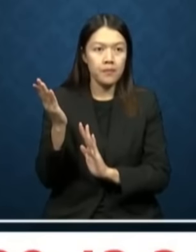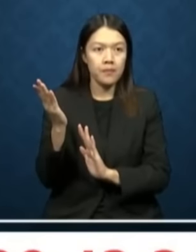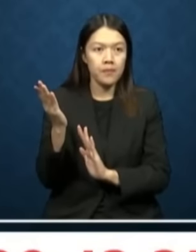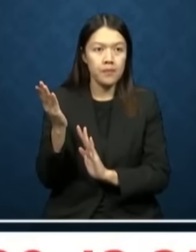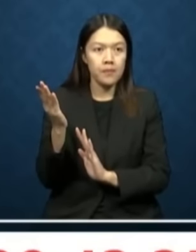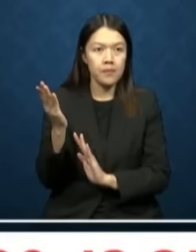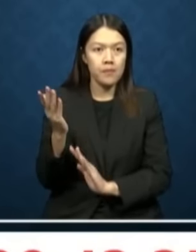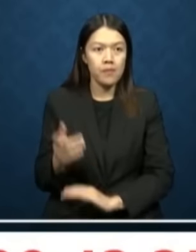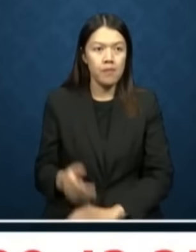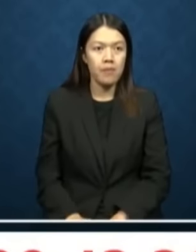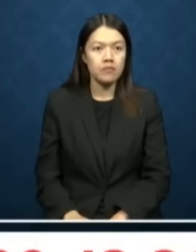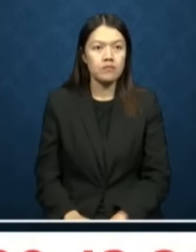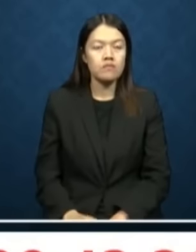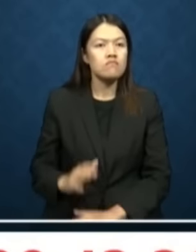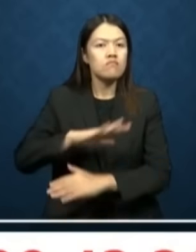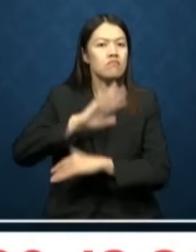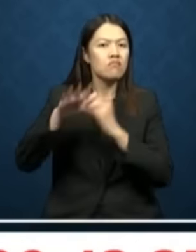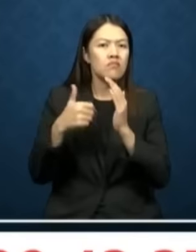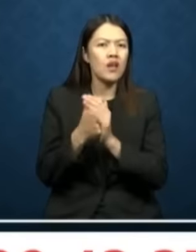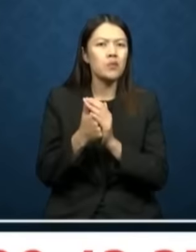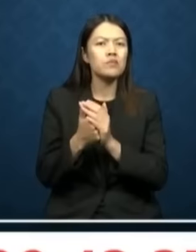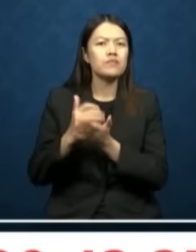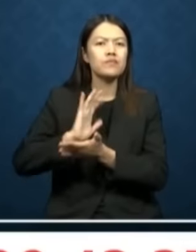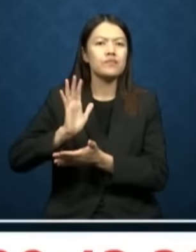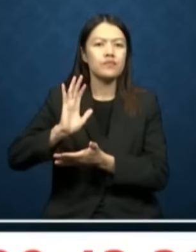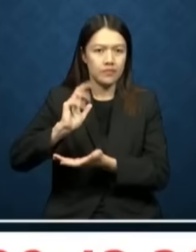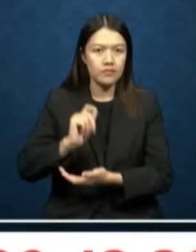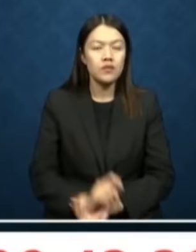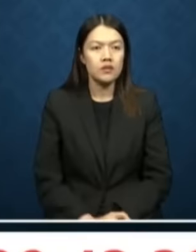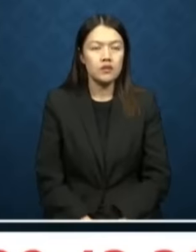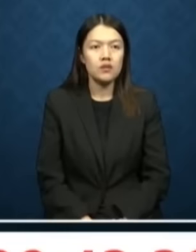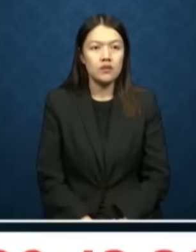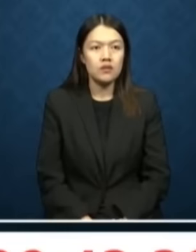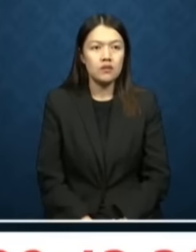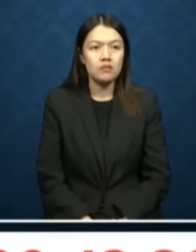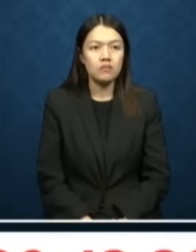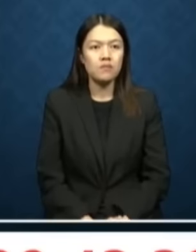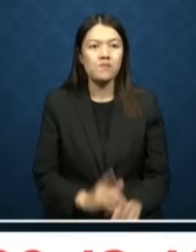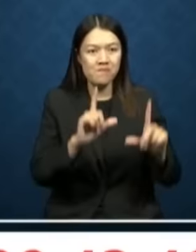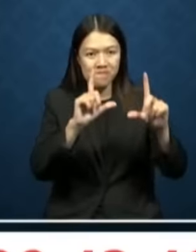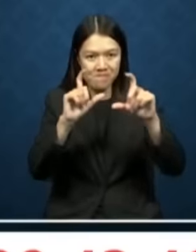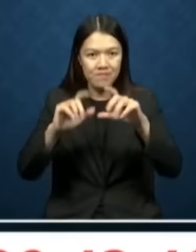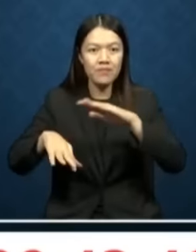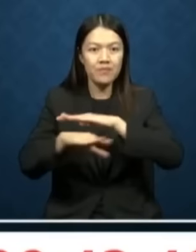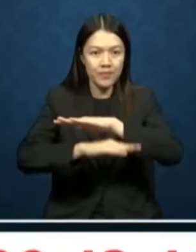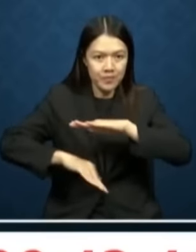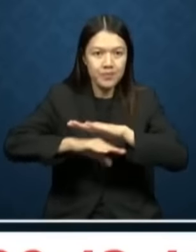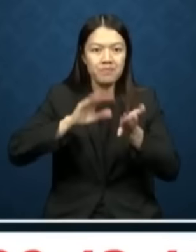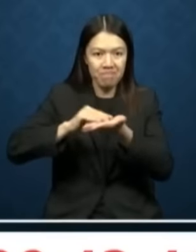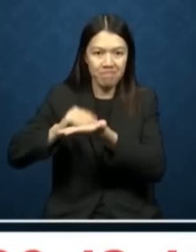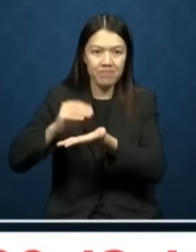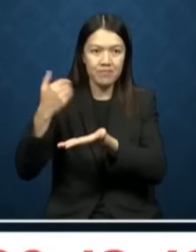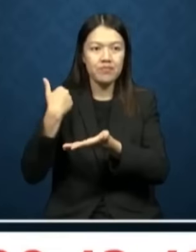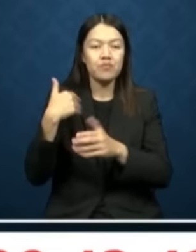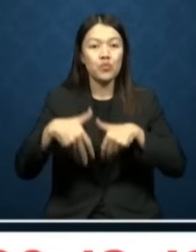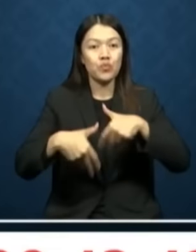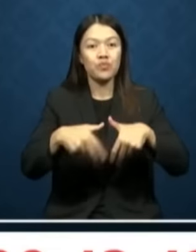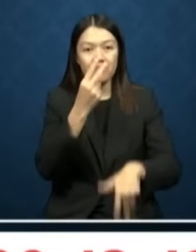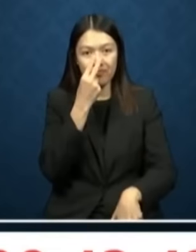อันนี้ก็เป็นสไลด์ที่เตรียมทั้งหมดนะครับขออนุญาตไม่ต้องไปพูดถึงละภาพถ่ายมีหมดหลักฐานมีหมดนะครับประชาชนเห็นหมดแล้ว